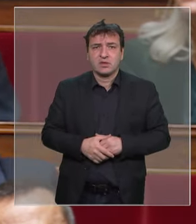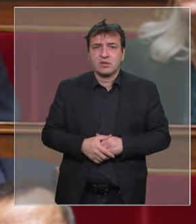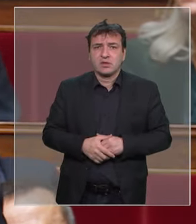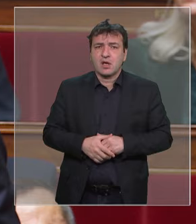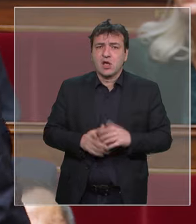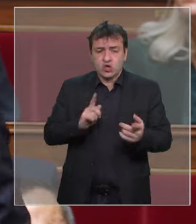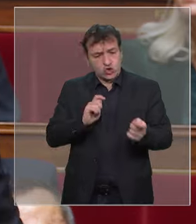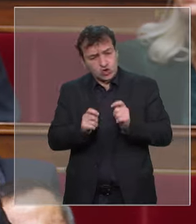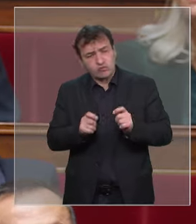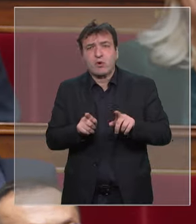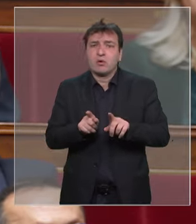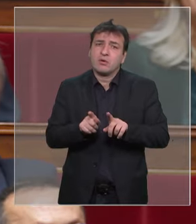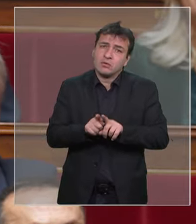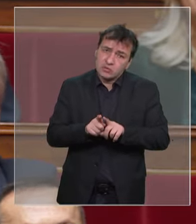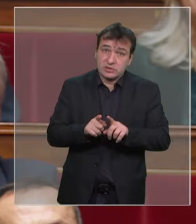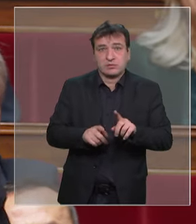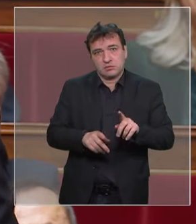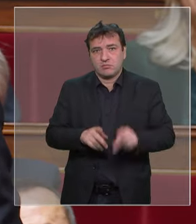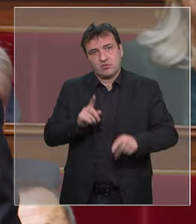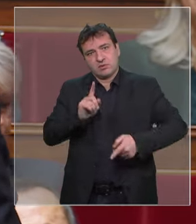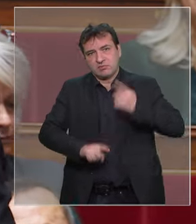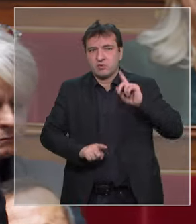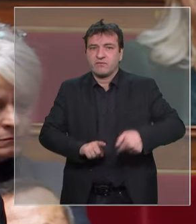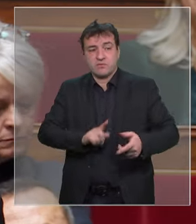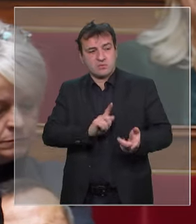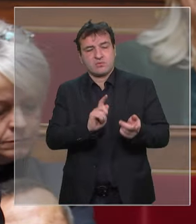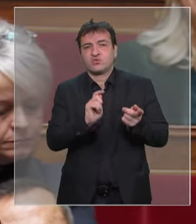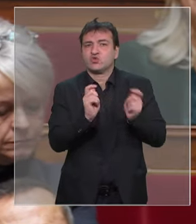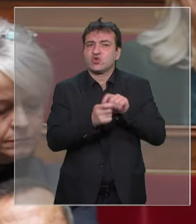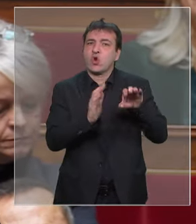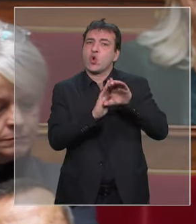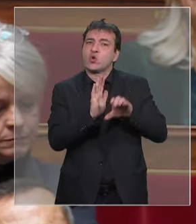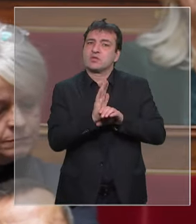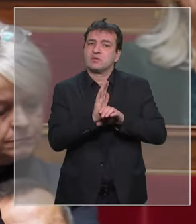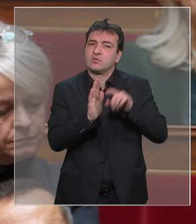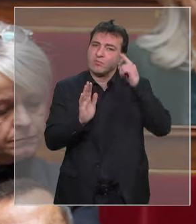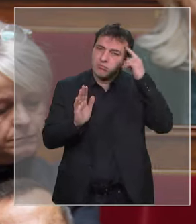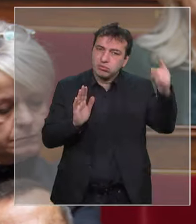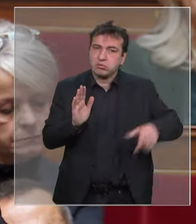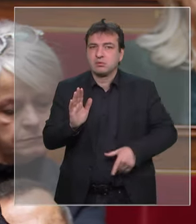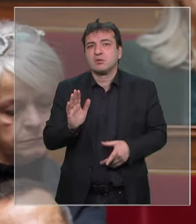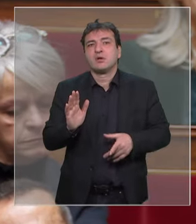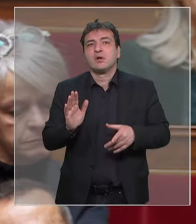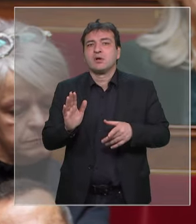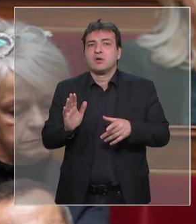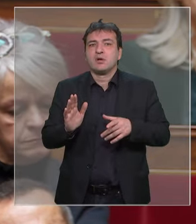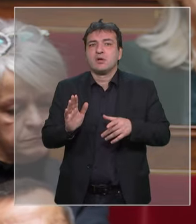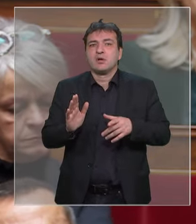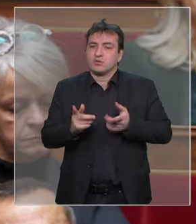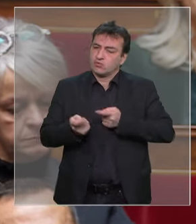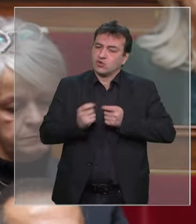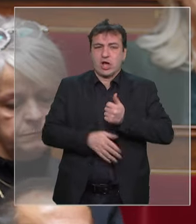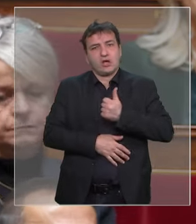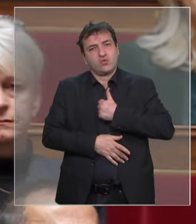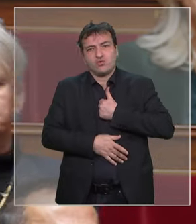Ce changement, il supposera enfin et surtout de modifier notre Constitution pour reprendre en main notre souveraineté dans